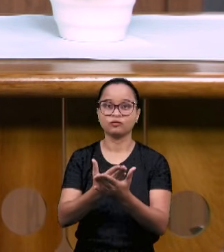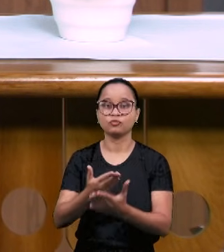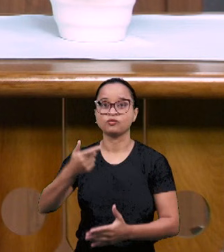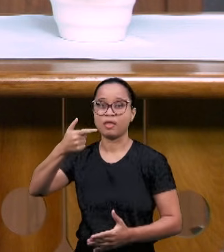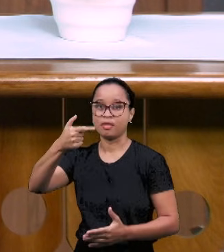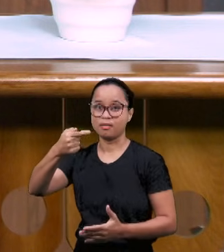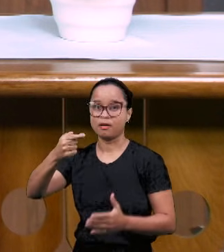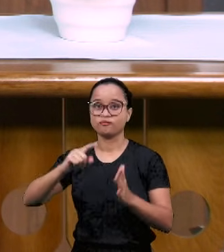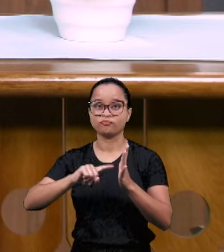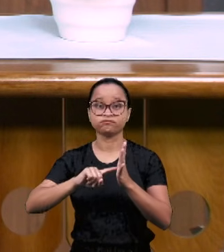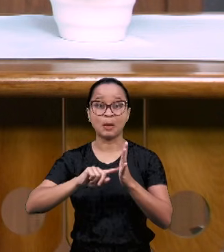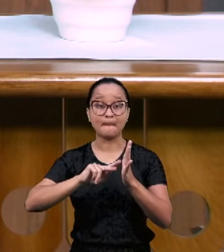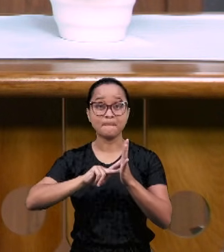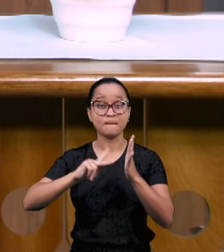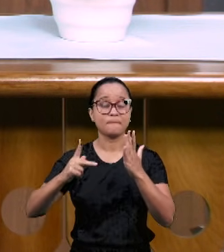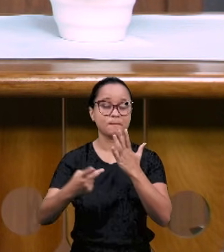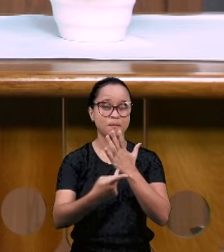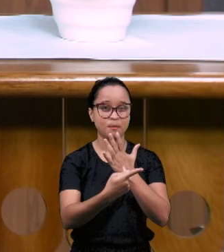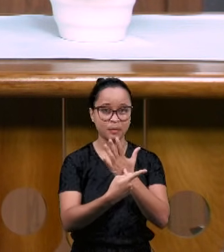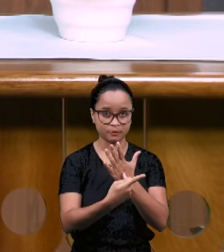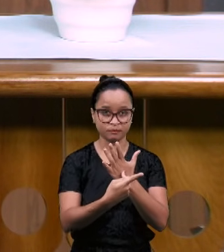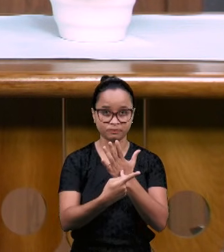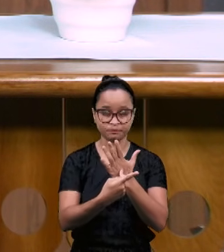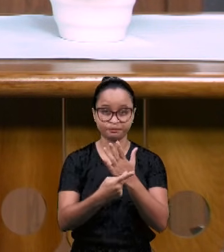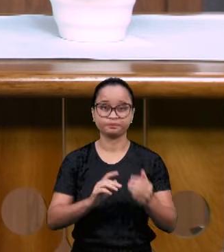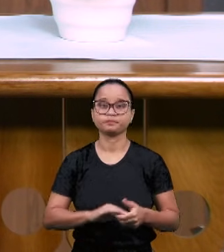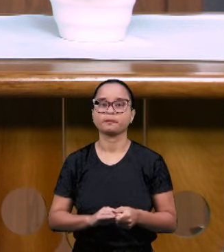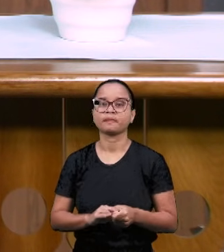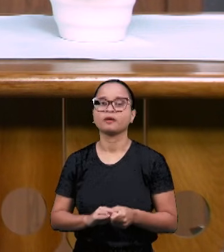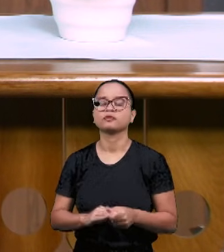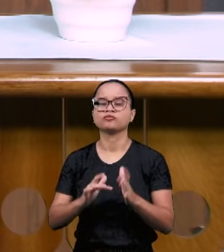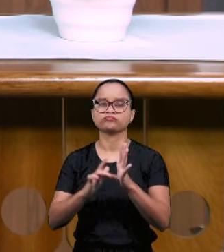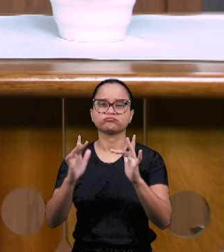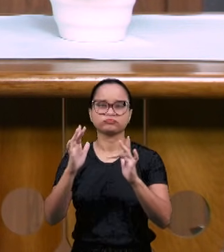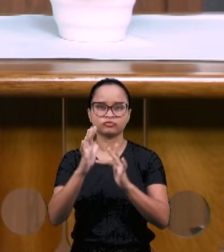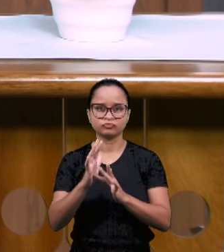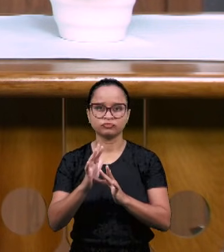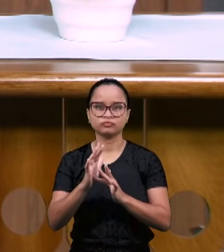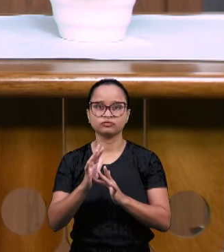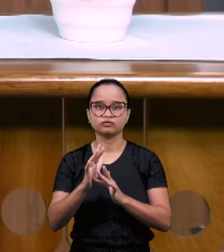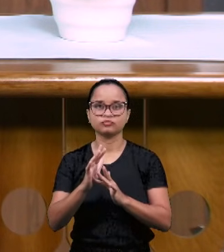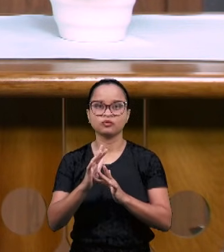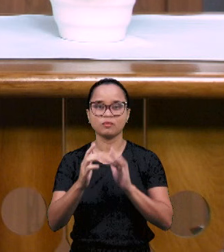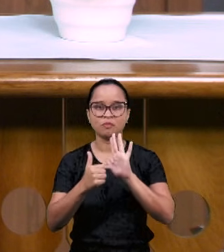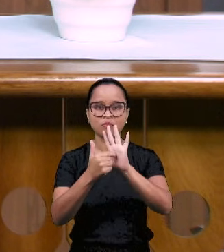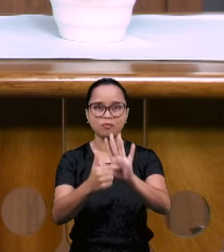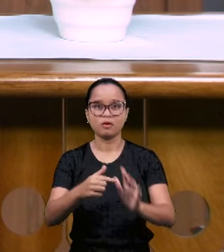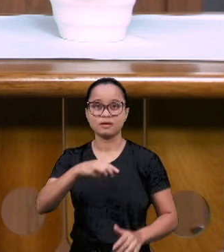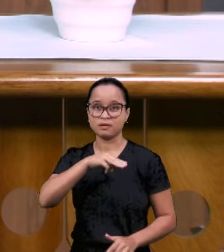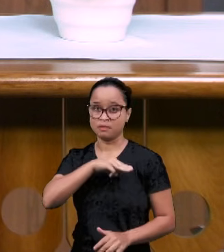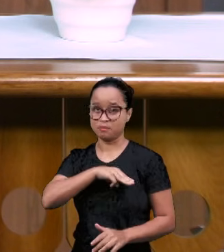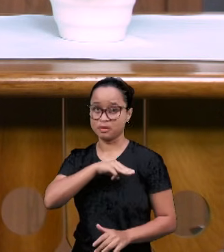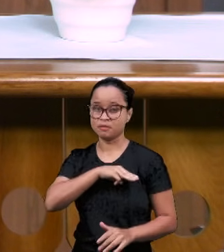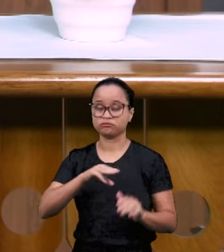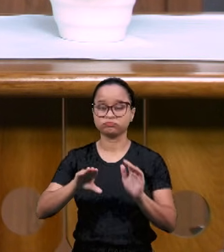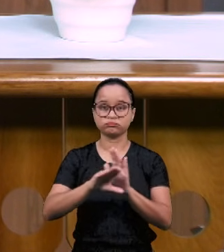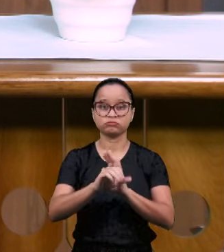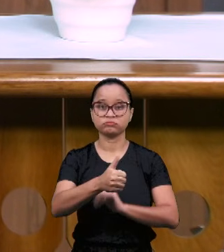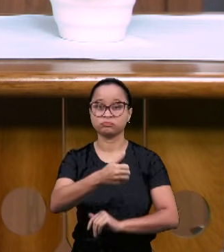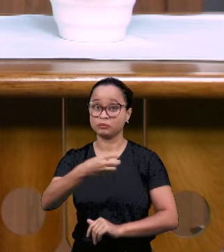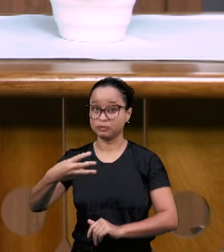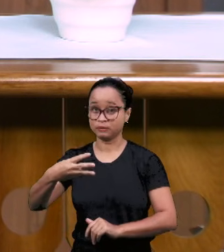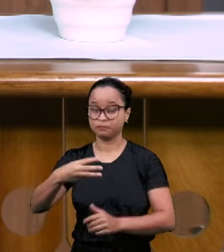du royaume, selon a été proférée par le Seigneur Jésus dans le livre de Matthieu, chapitre 13.